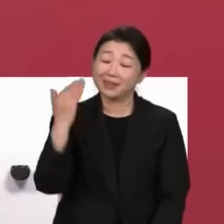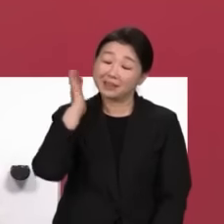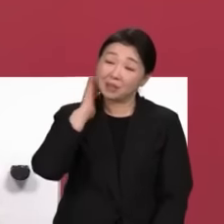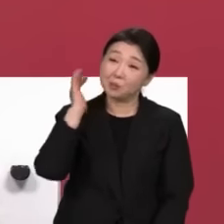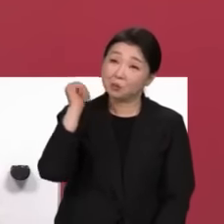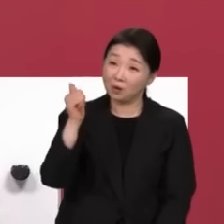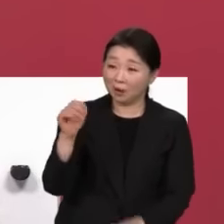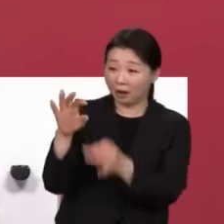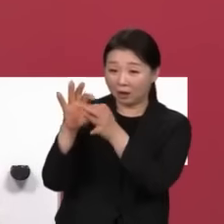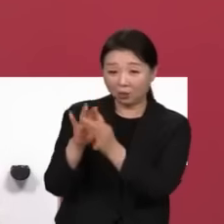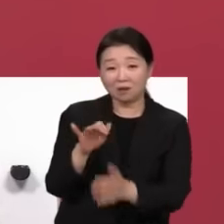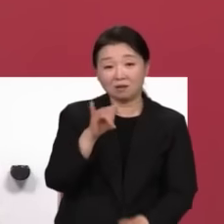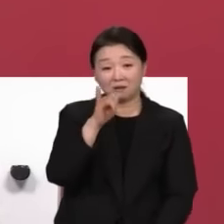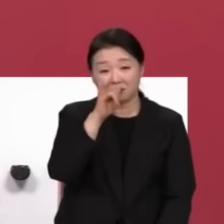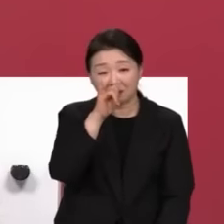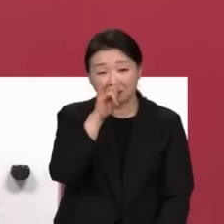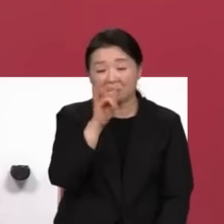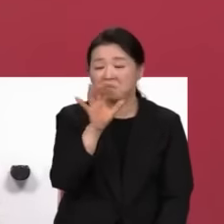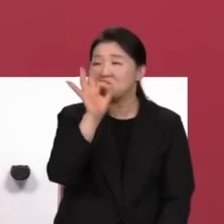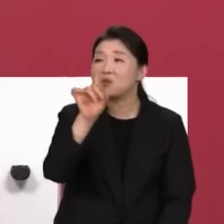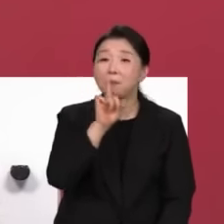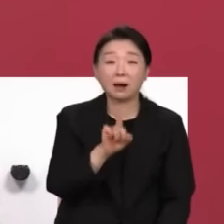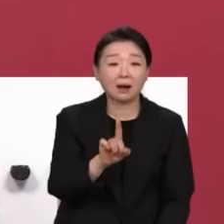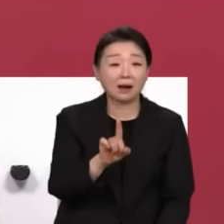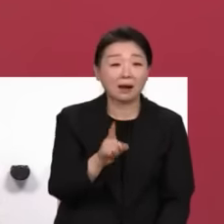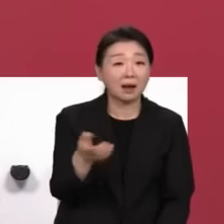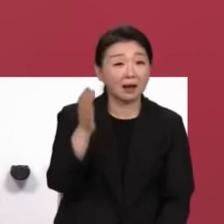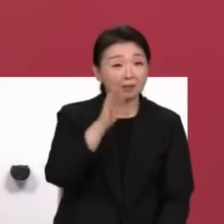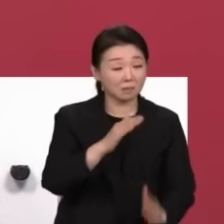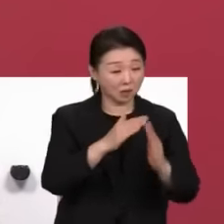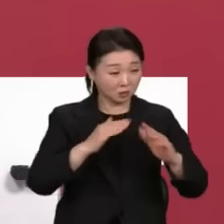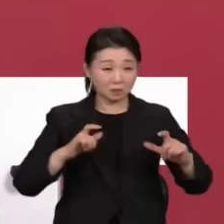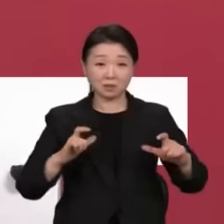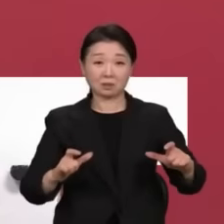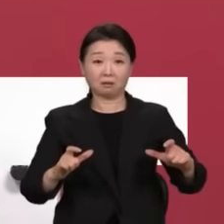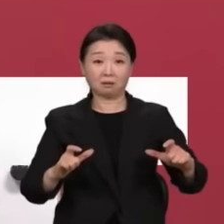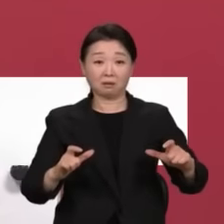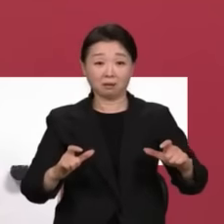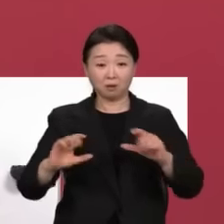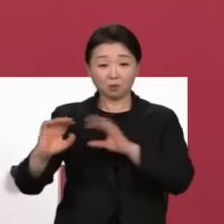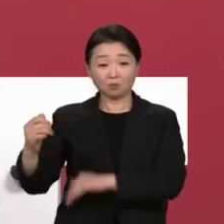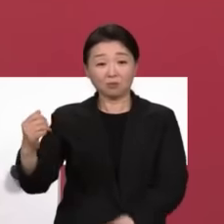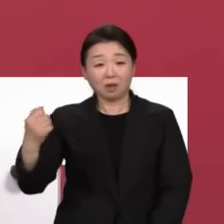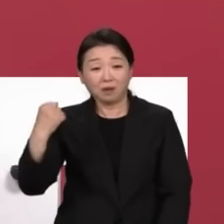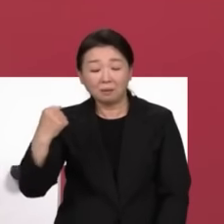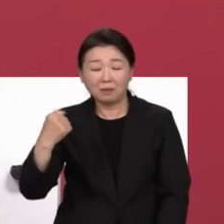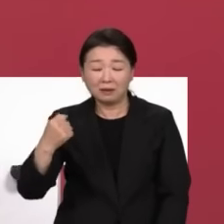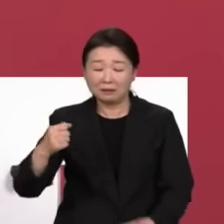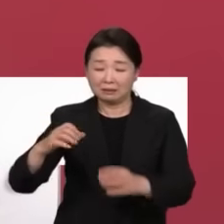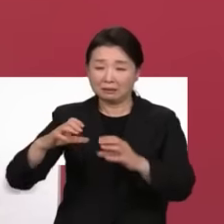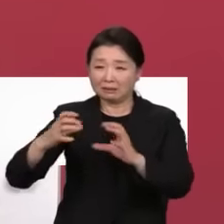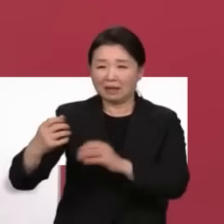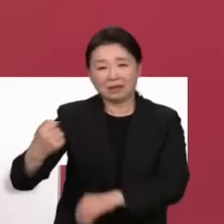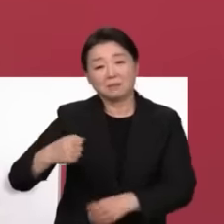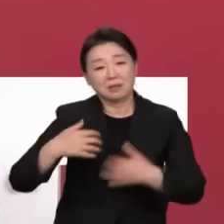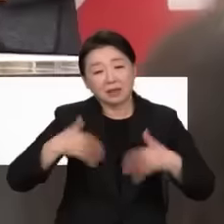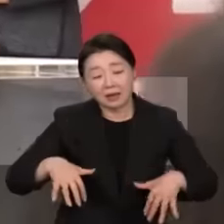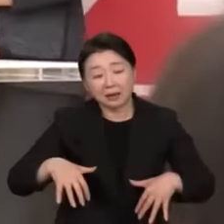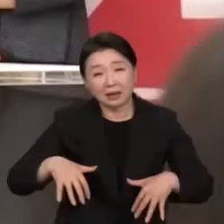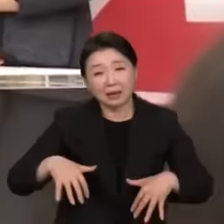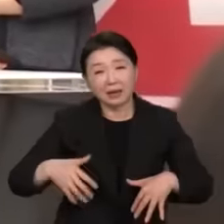분들에서 안 된다고 하시던데 호남 지역에 우리 당의 당세를 확장하는데 큰 공헌을 하신